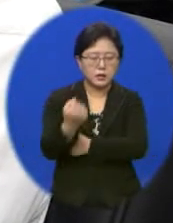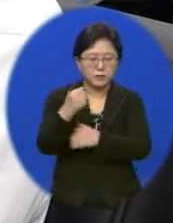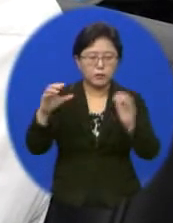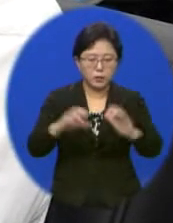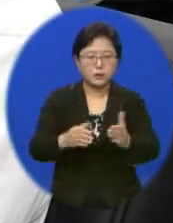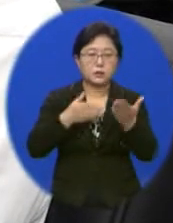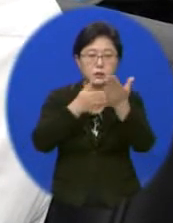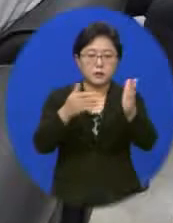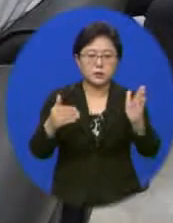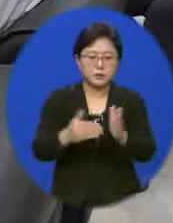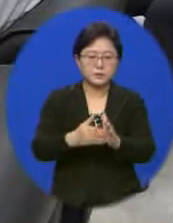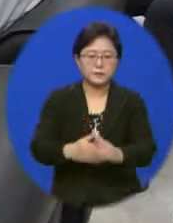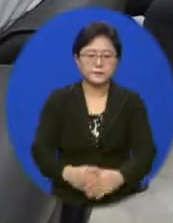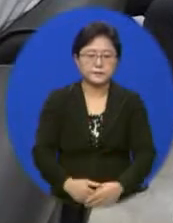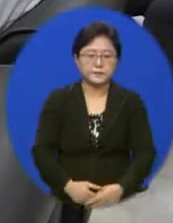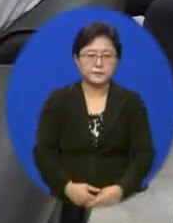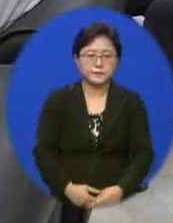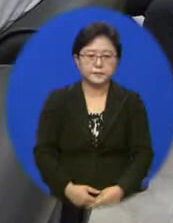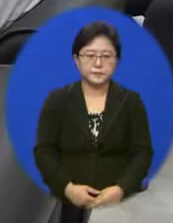모아달라고 요청했습니다.